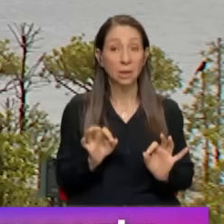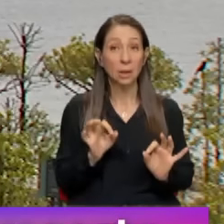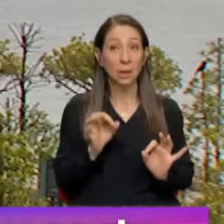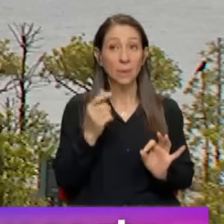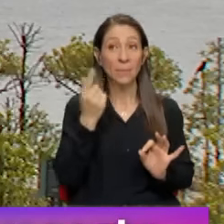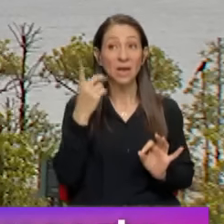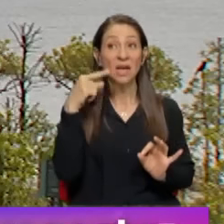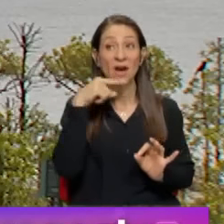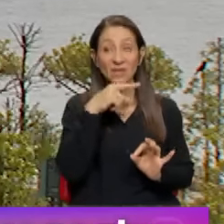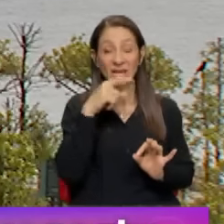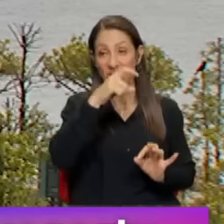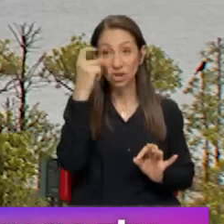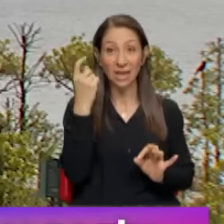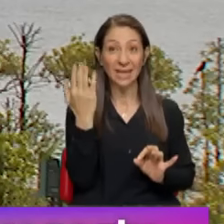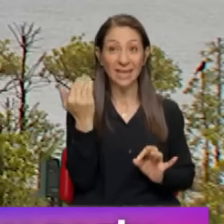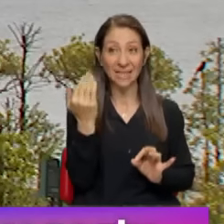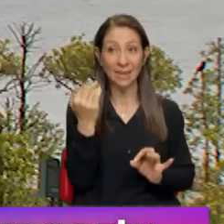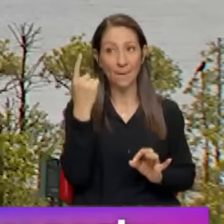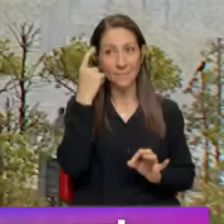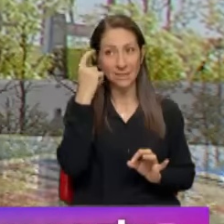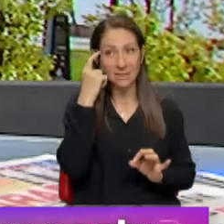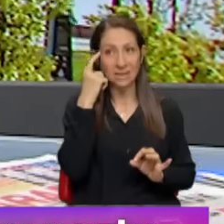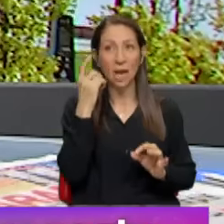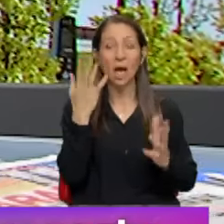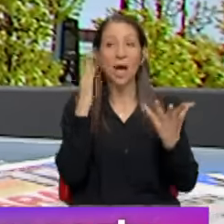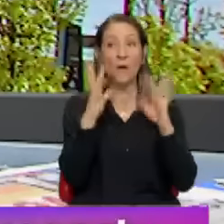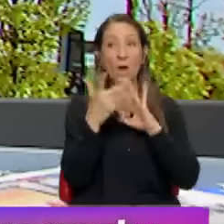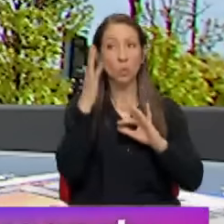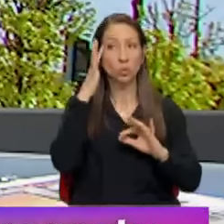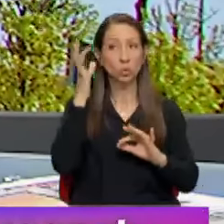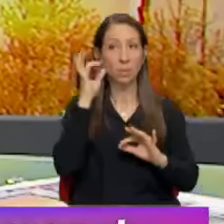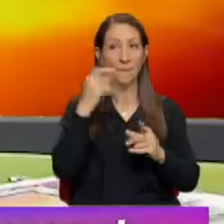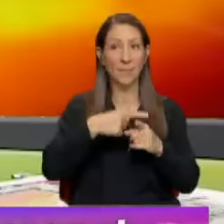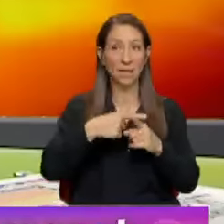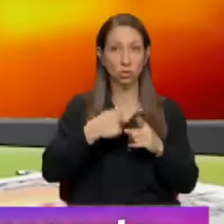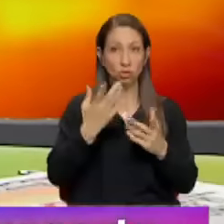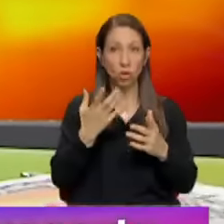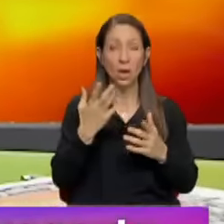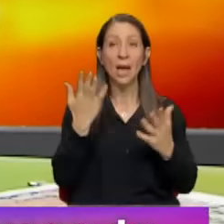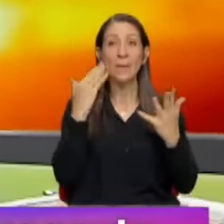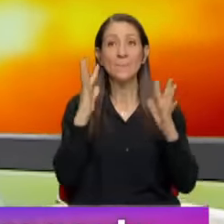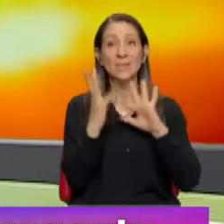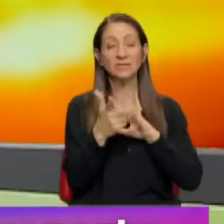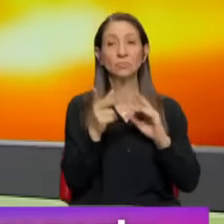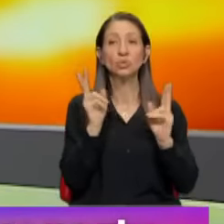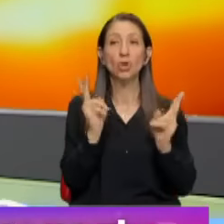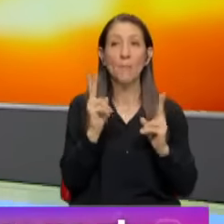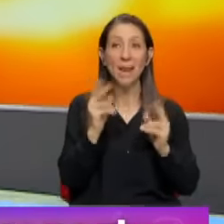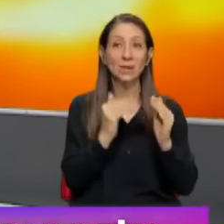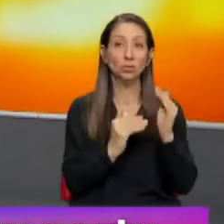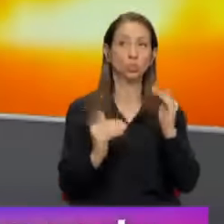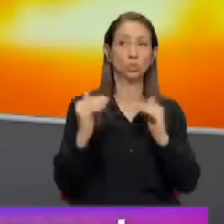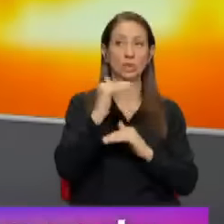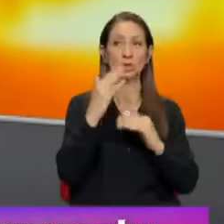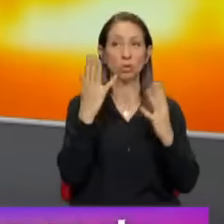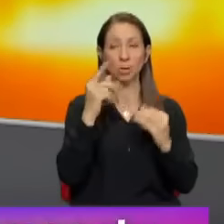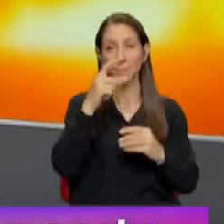bir Afrika sıcaklarının geldiği bilgisi meteoroloji uzmanları tarafından paylaşılıyor. Yani mevsim normallerinin üzerine çıkacak